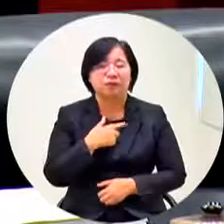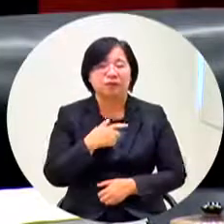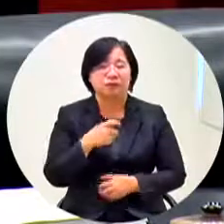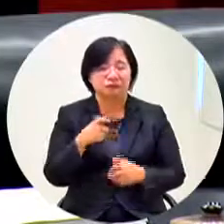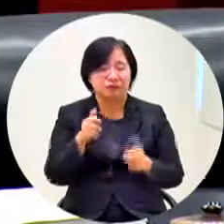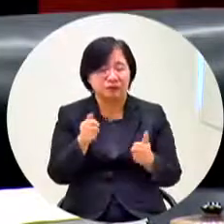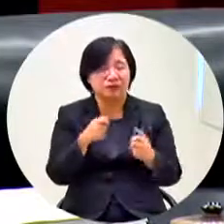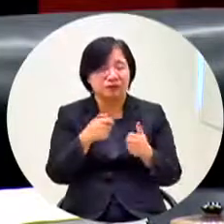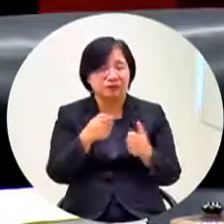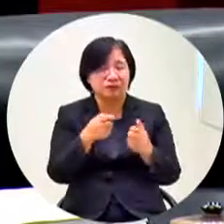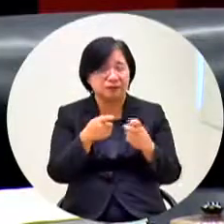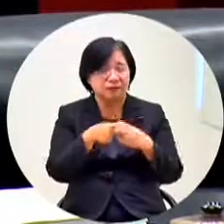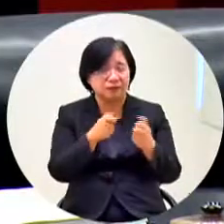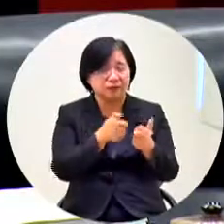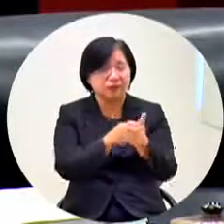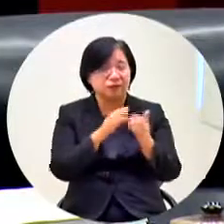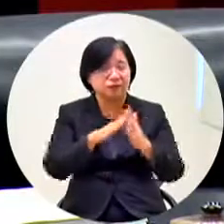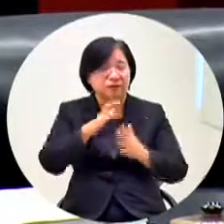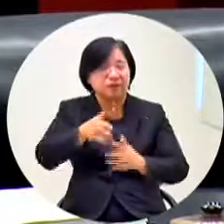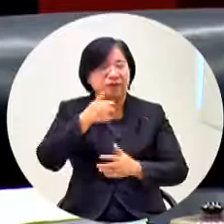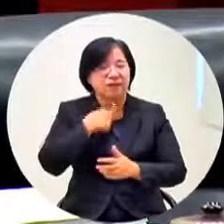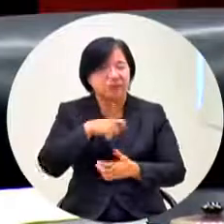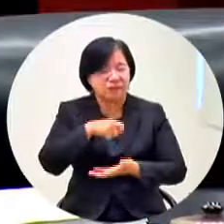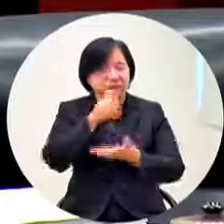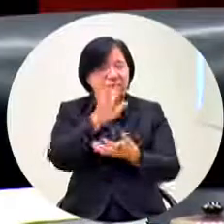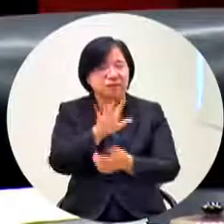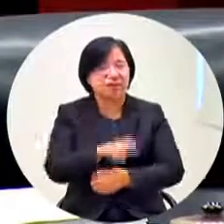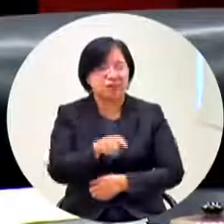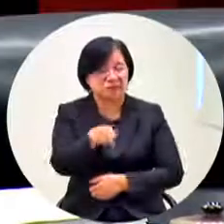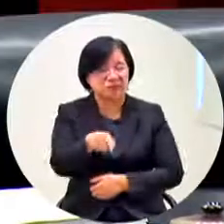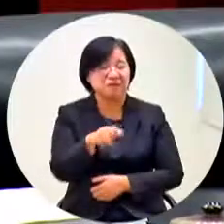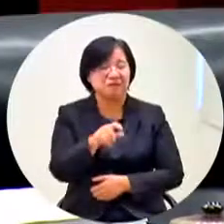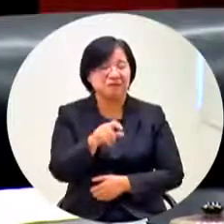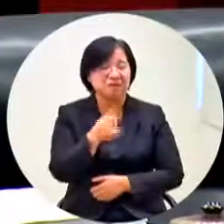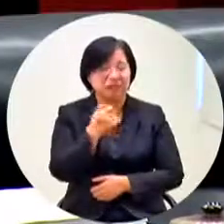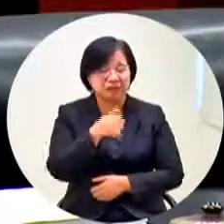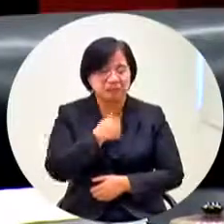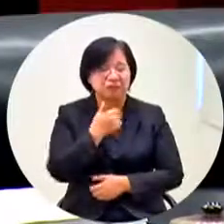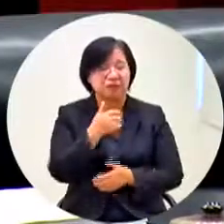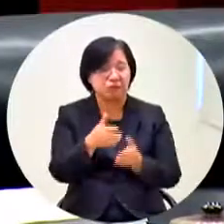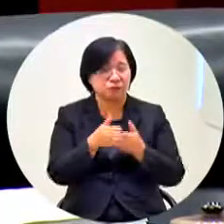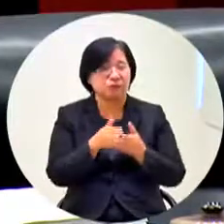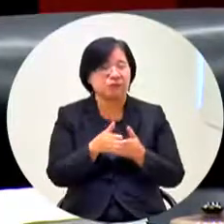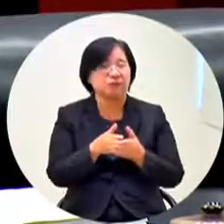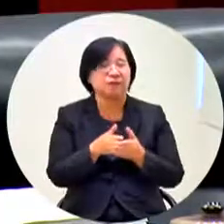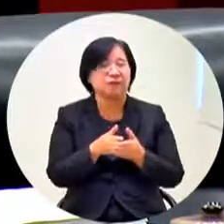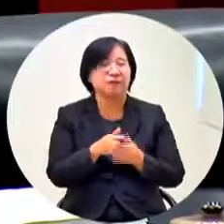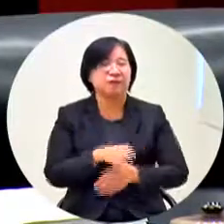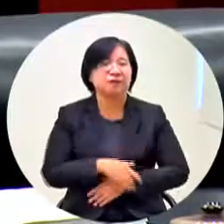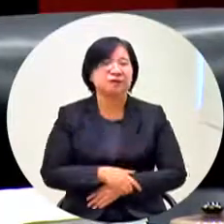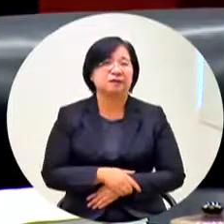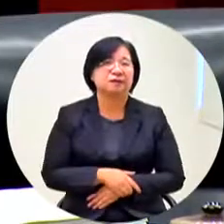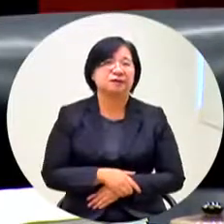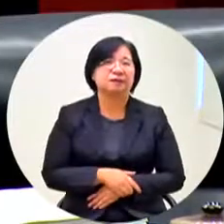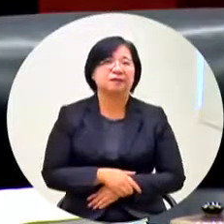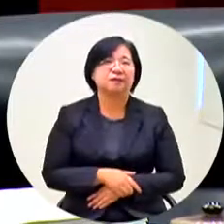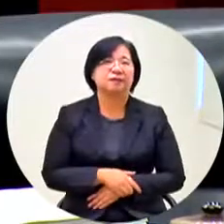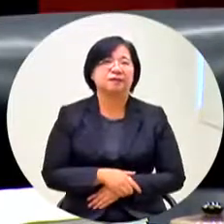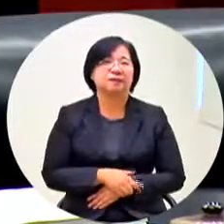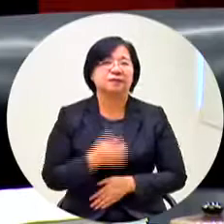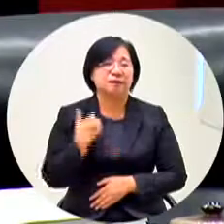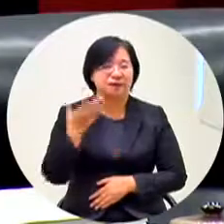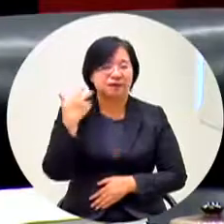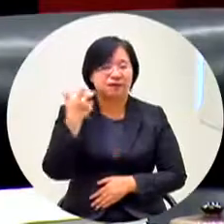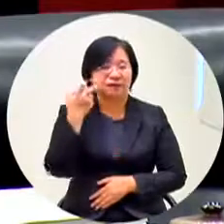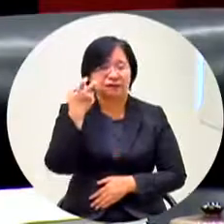去跟我们看了现场，他也认为说那个地方确实是有必要，哦，这是我们当时的会刊的